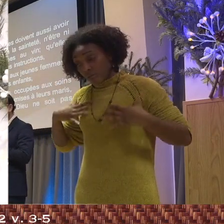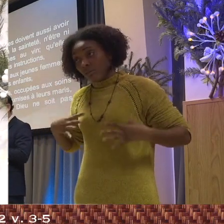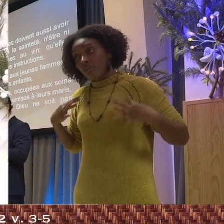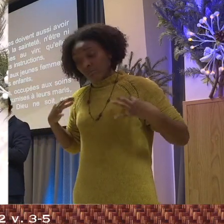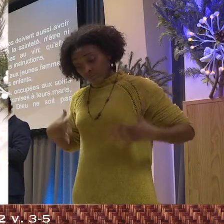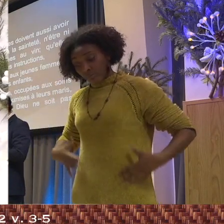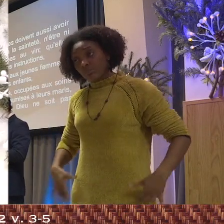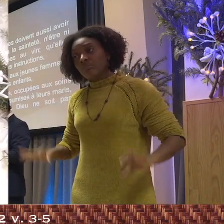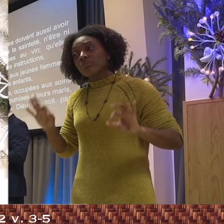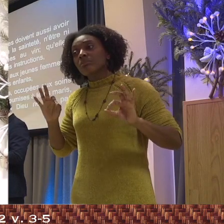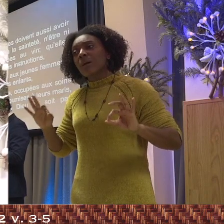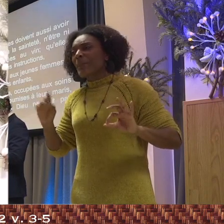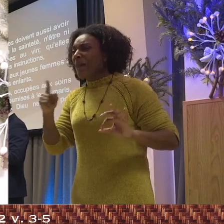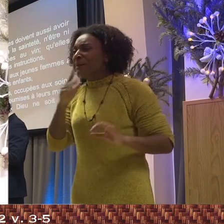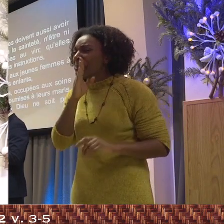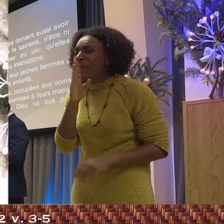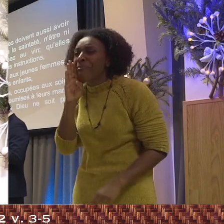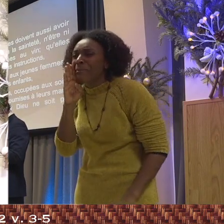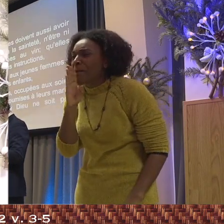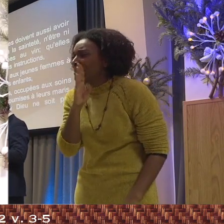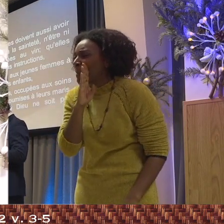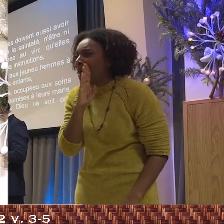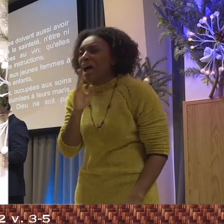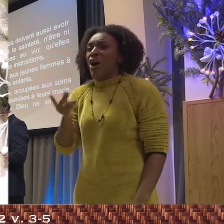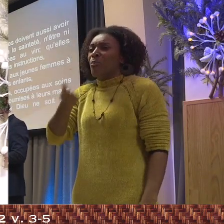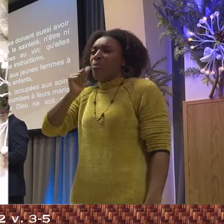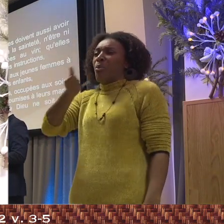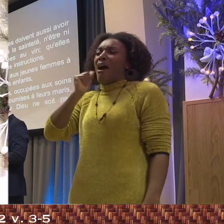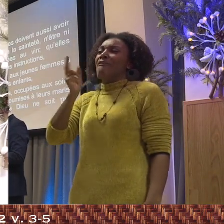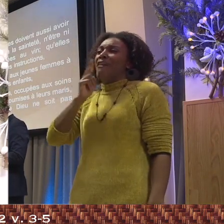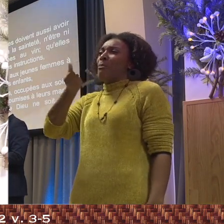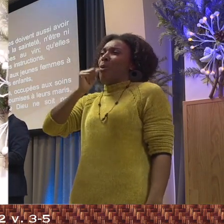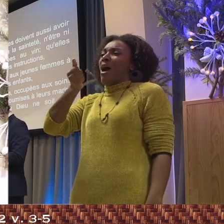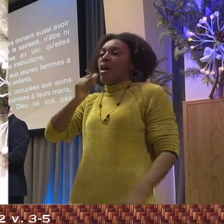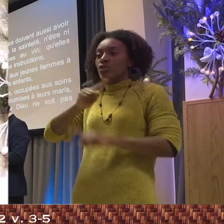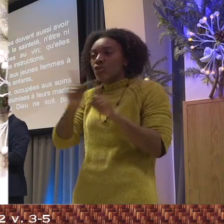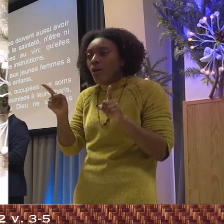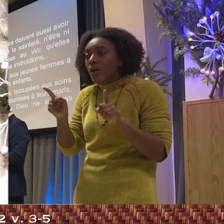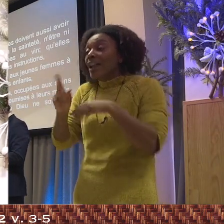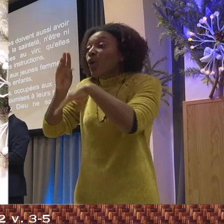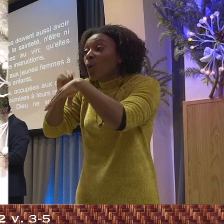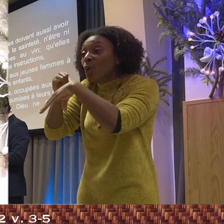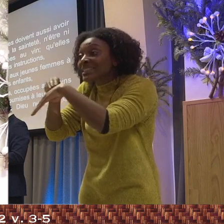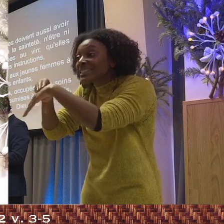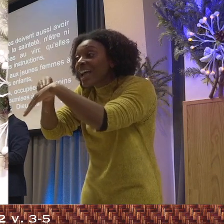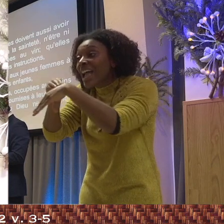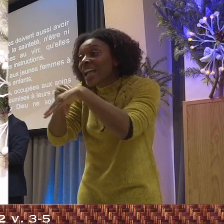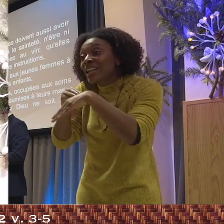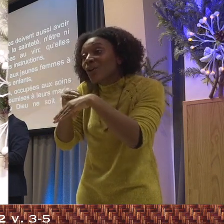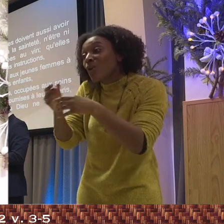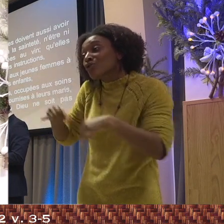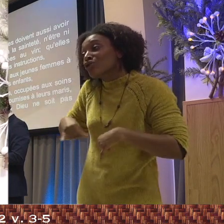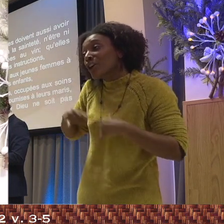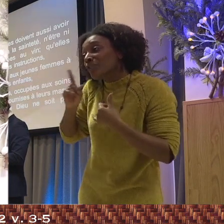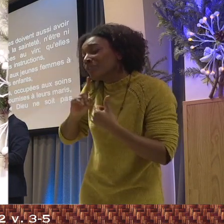sainteté, n'être ni médisantes, ni adonnées au vin, qu'elles doivent donner de bonnes instructions dans le but d'apprendre aux jeunes femmes à aimer